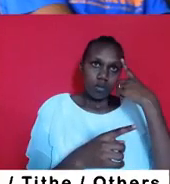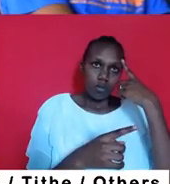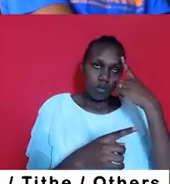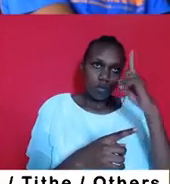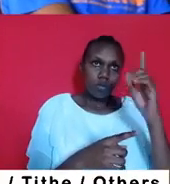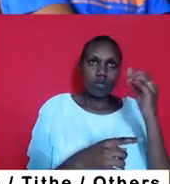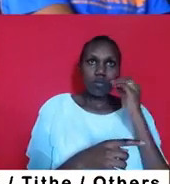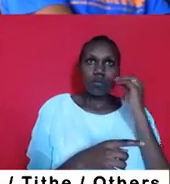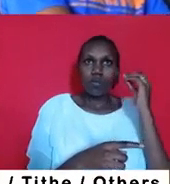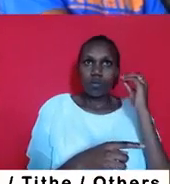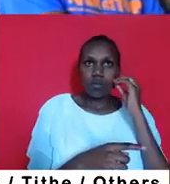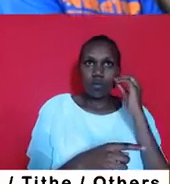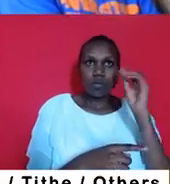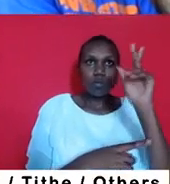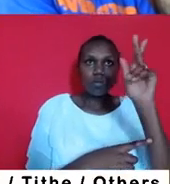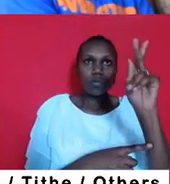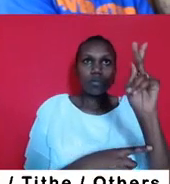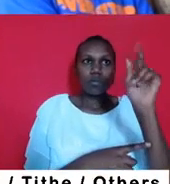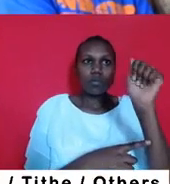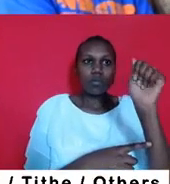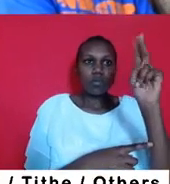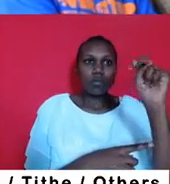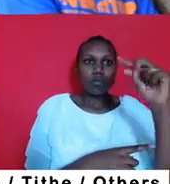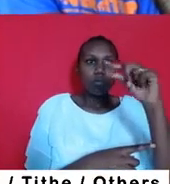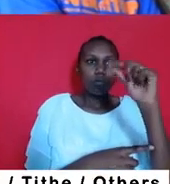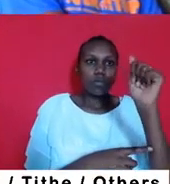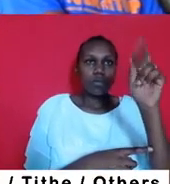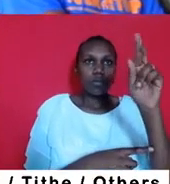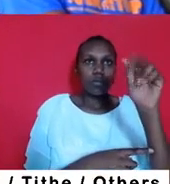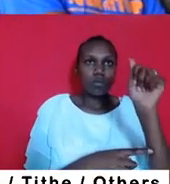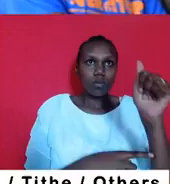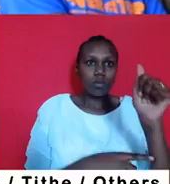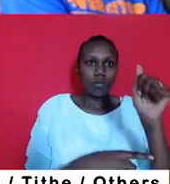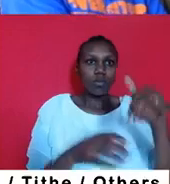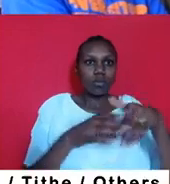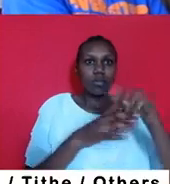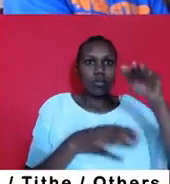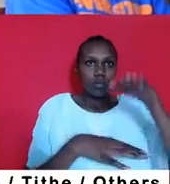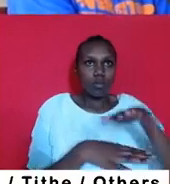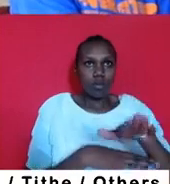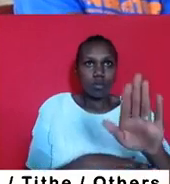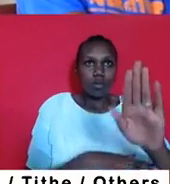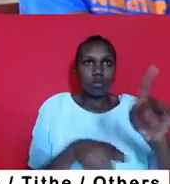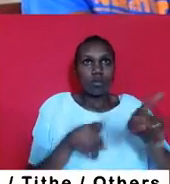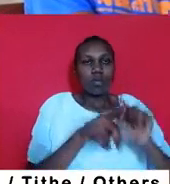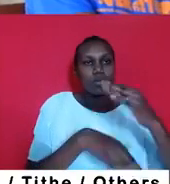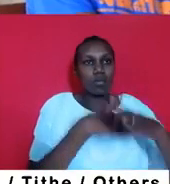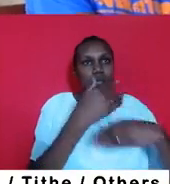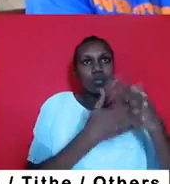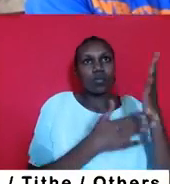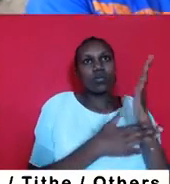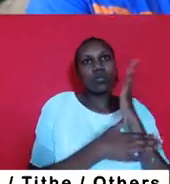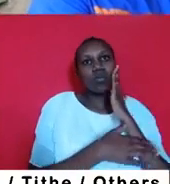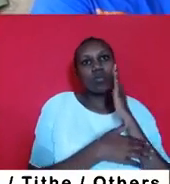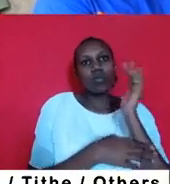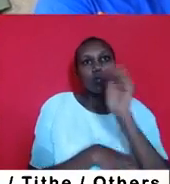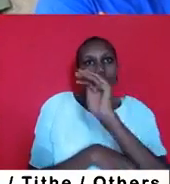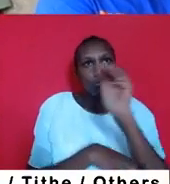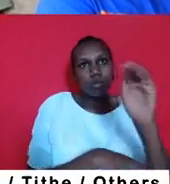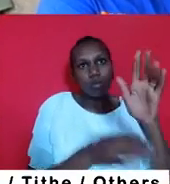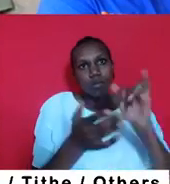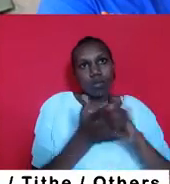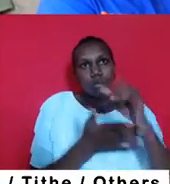kwa Hengera Kangaras ama kwa Ruben huko Ngegu, na kina mama wote mmeulizwa